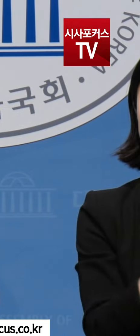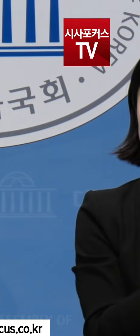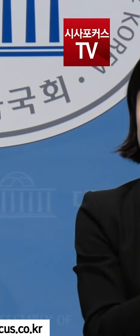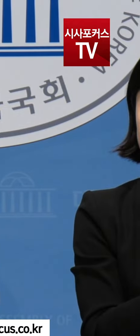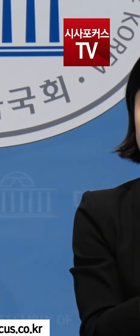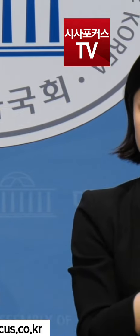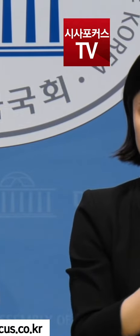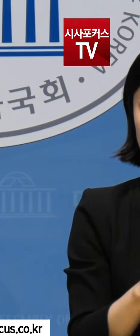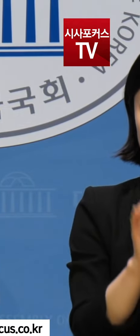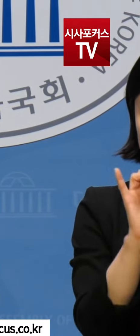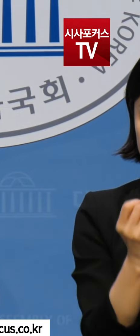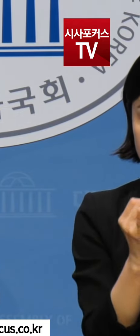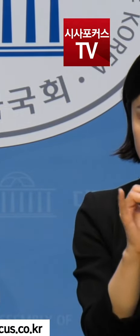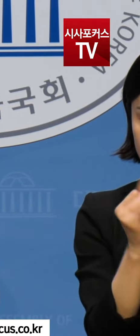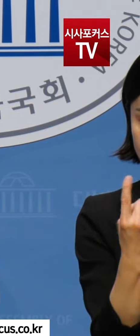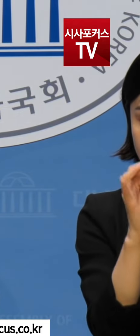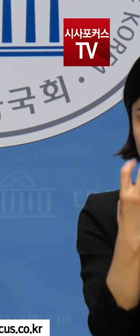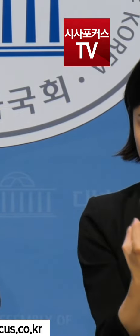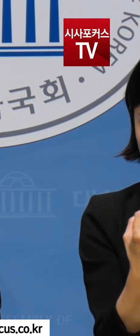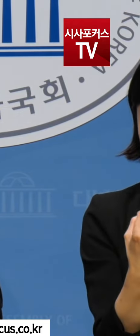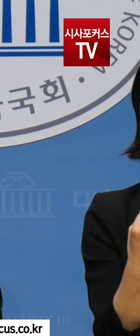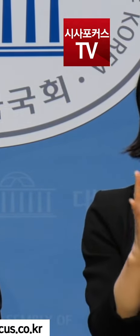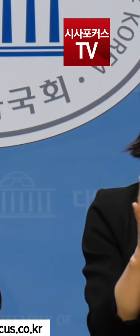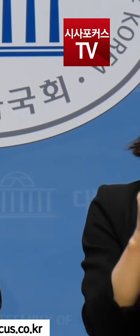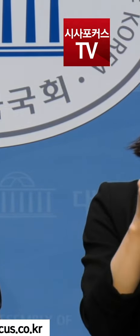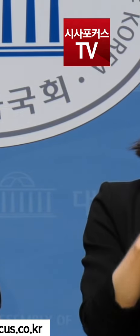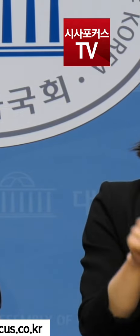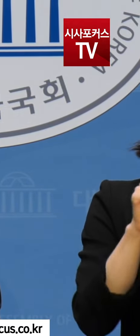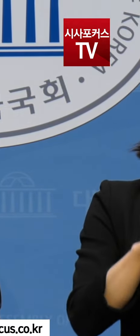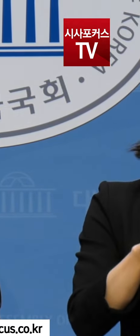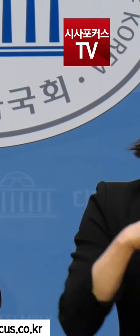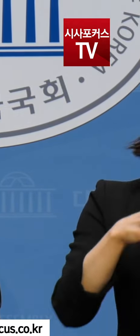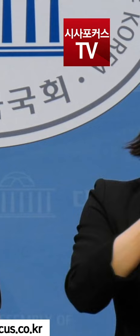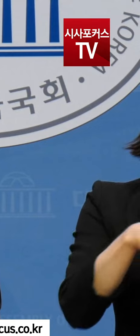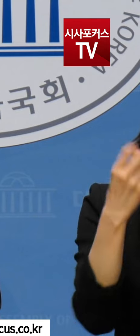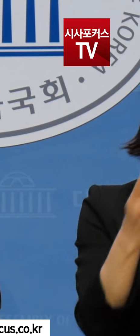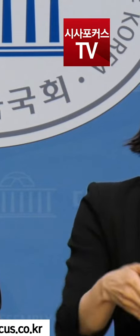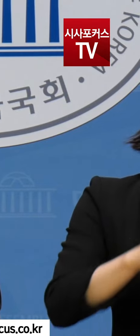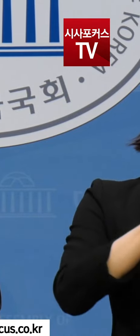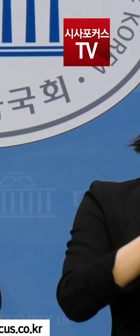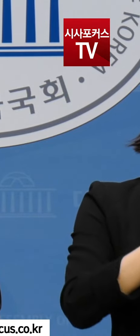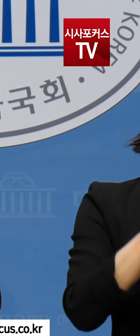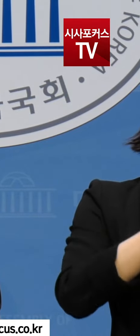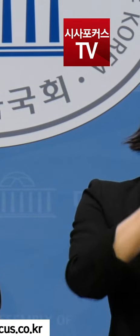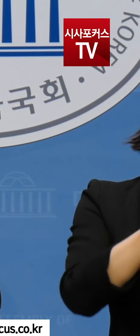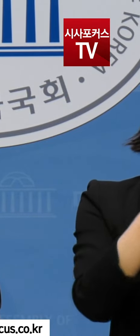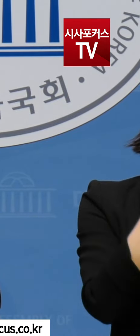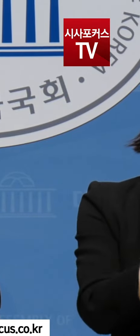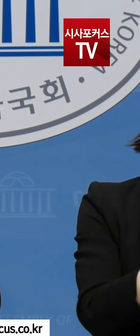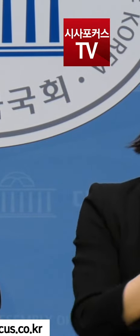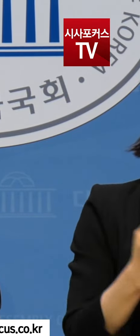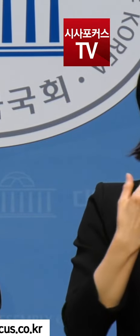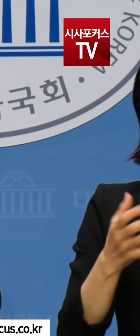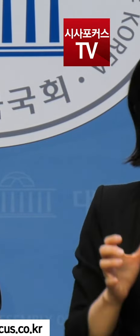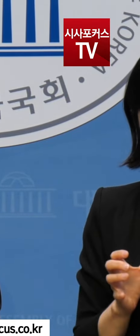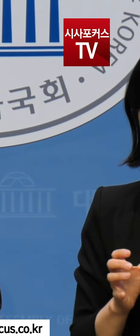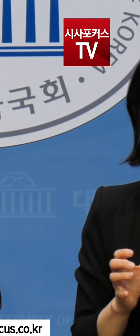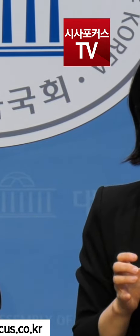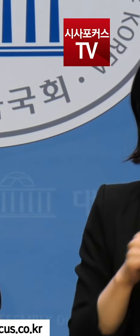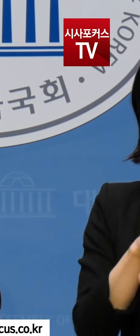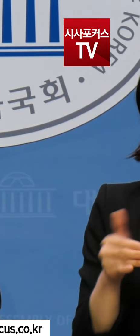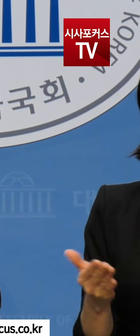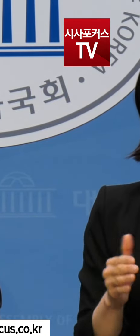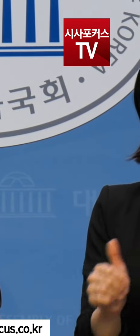재수립하고 일관된 환경정책을 시행해야 한다. 더불어민주당 환경노동위원회와 을지로위원회